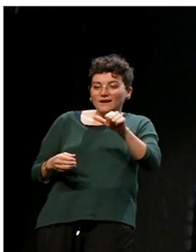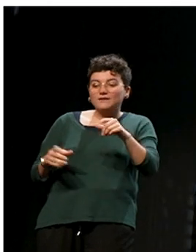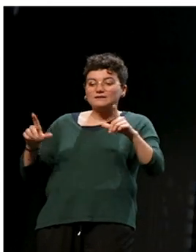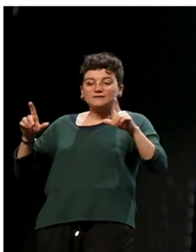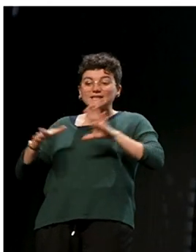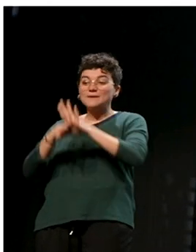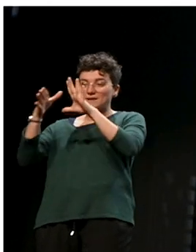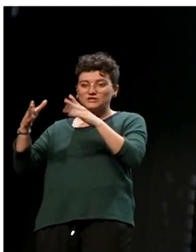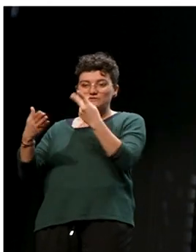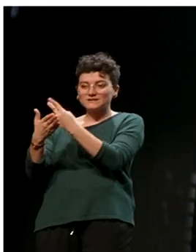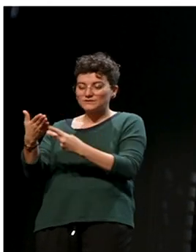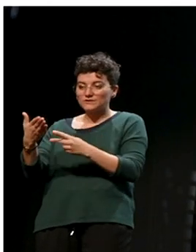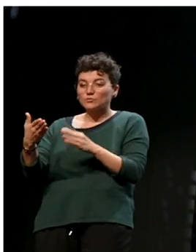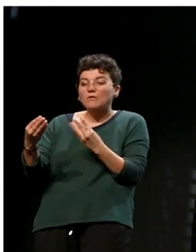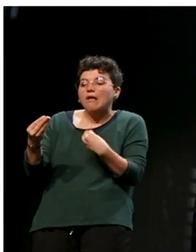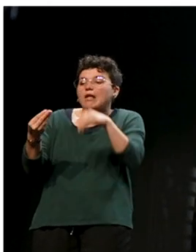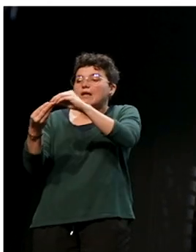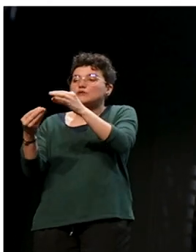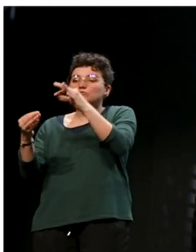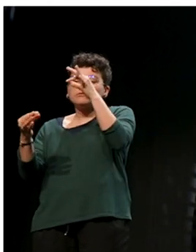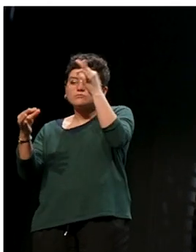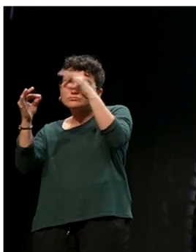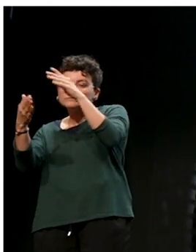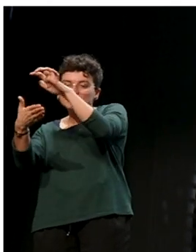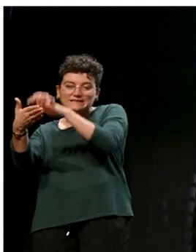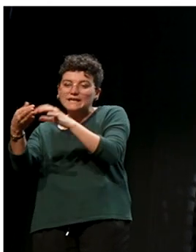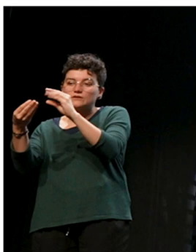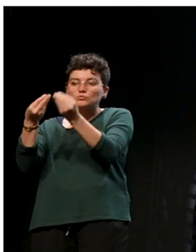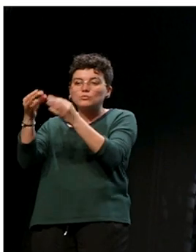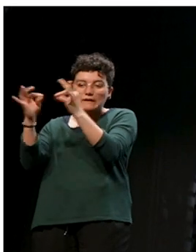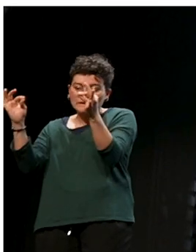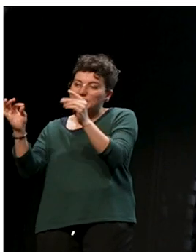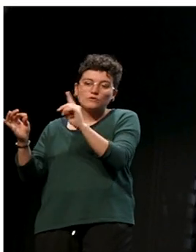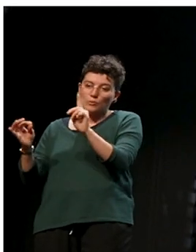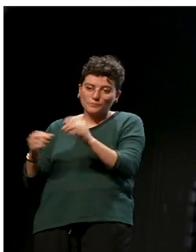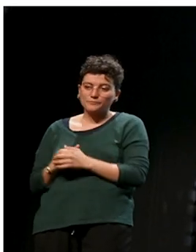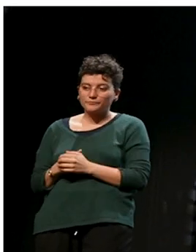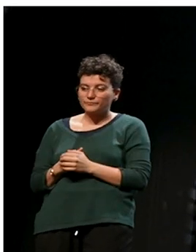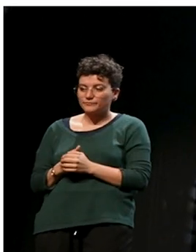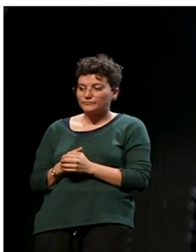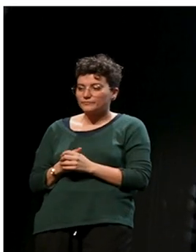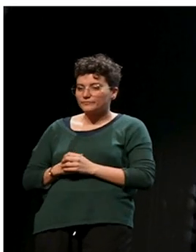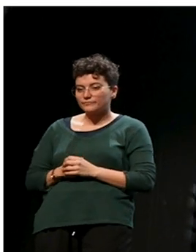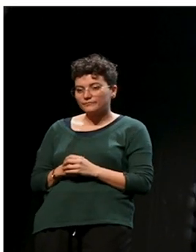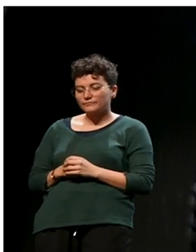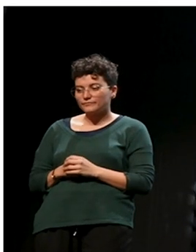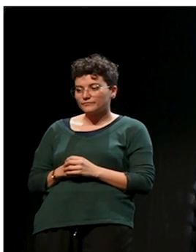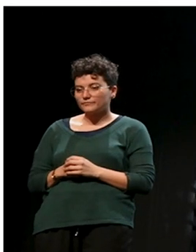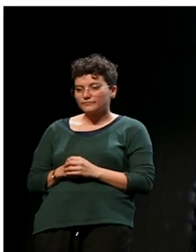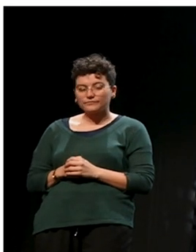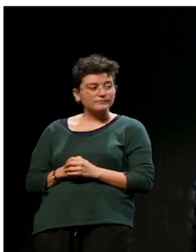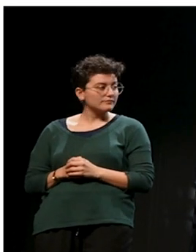taches. C'est super. Donc ça, quand on voit des trucs comme ça sur les IA, on sait tout de suite automatiquement que c'est une IA. Quoi.